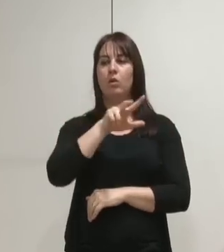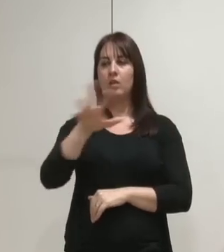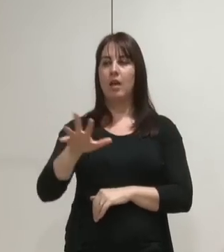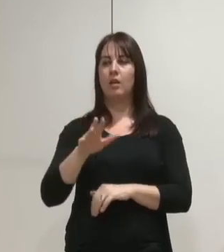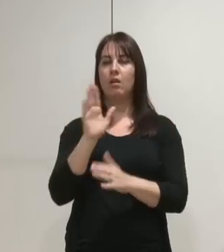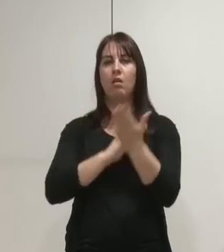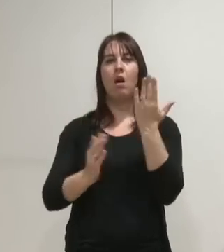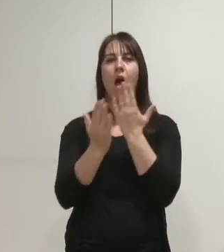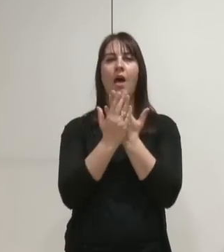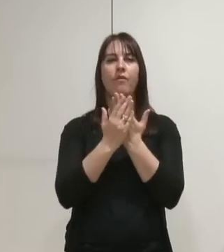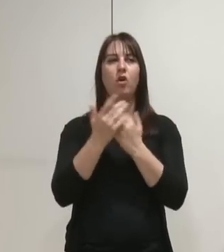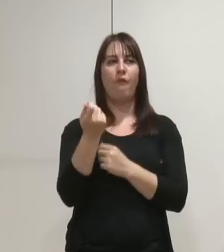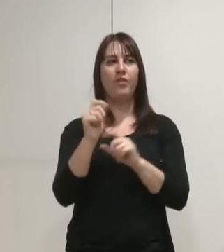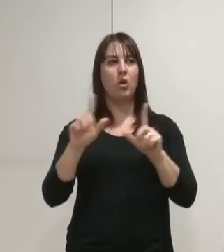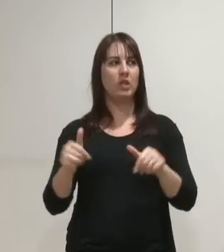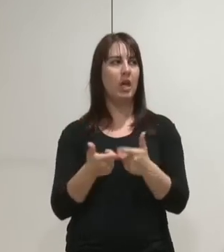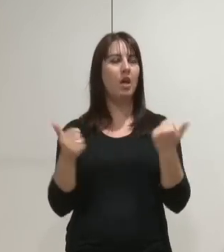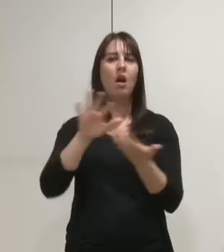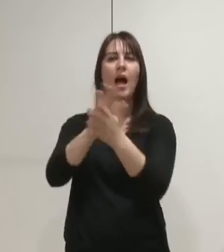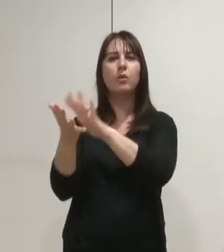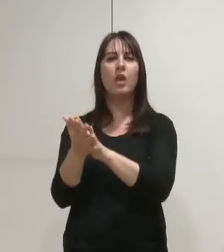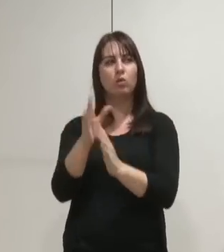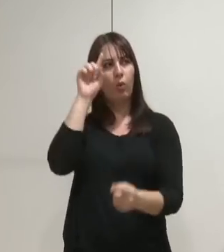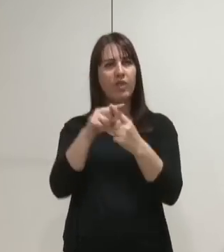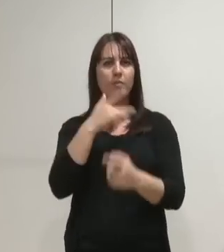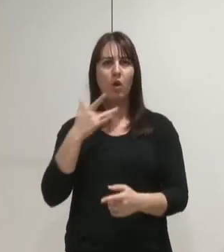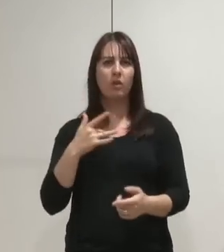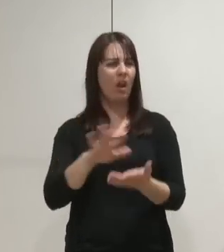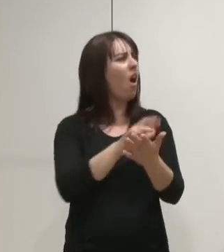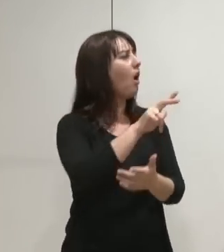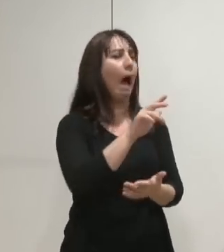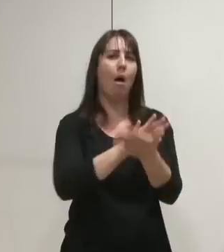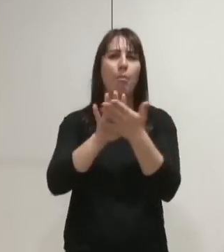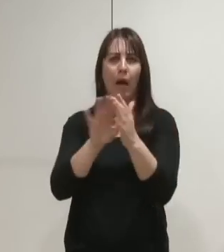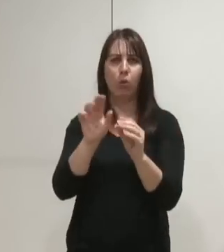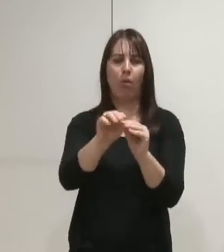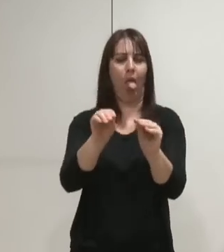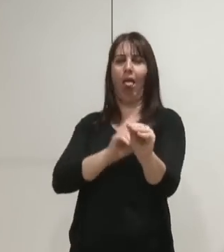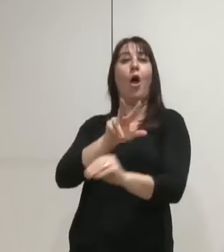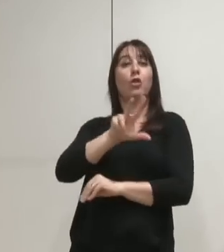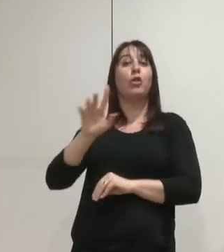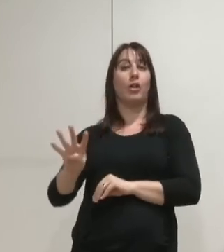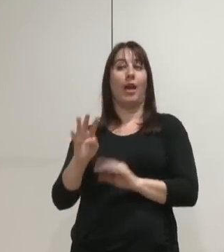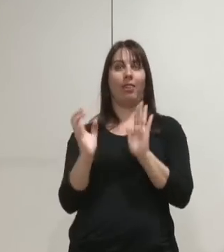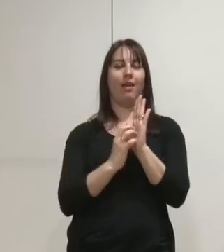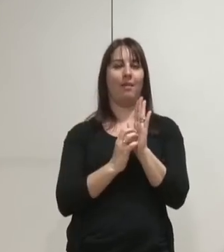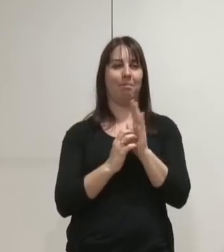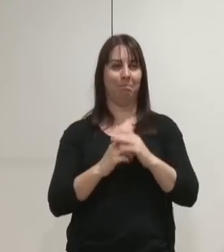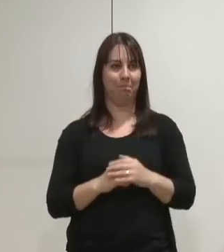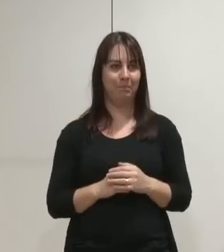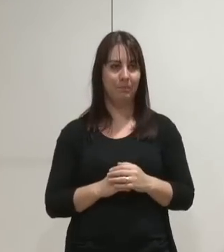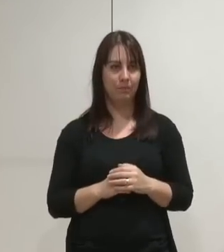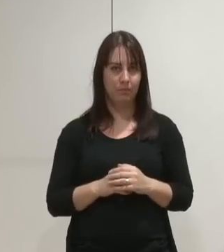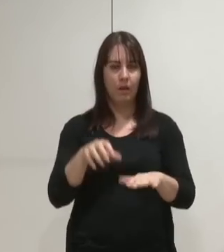financiers avec des associations menant des actions de santé la 34 pardon hop avec